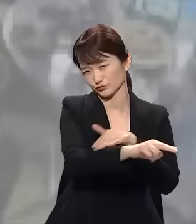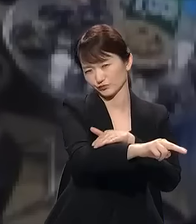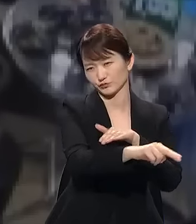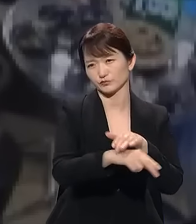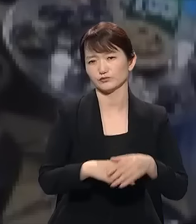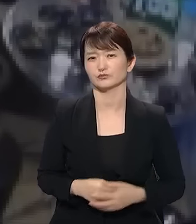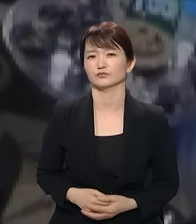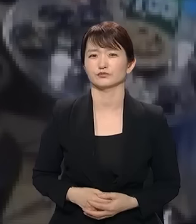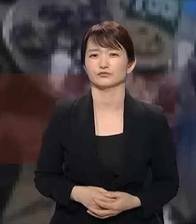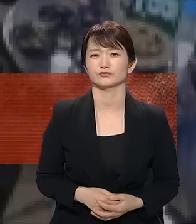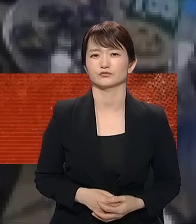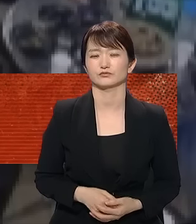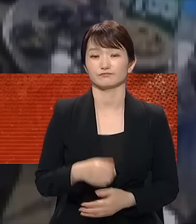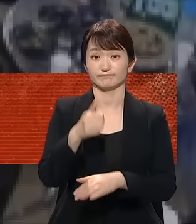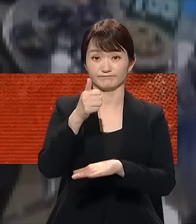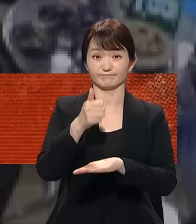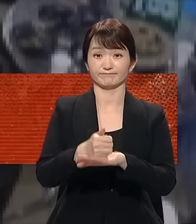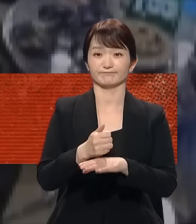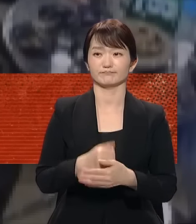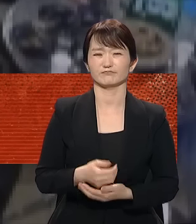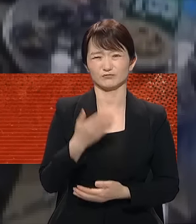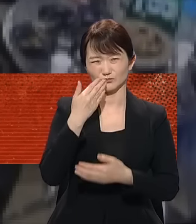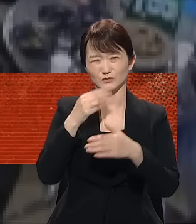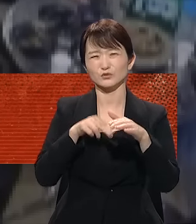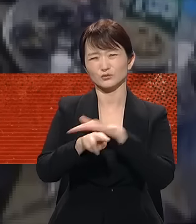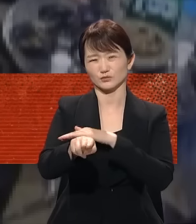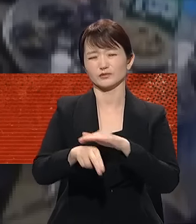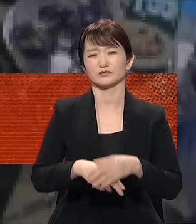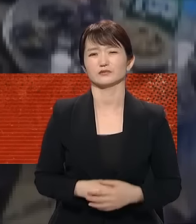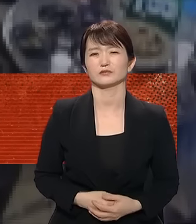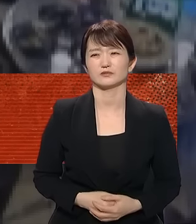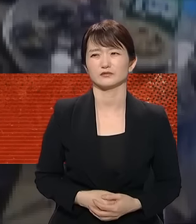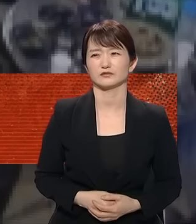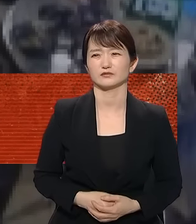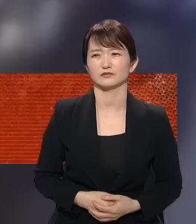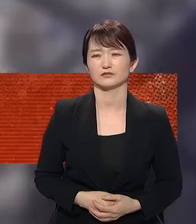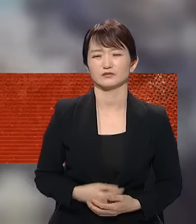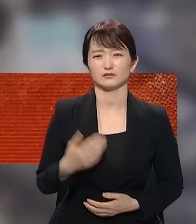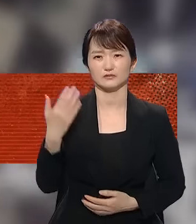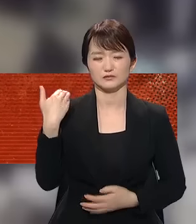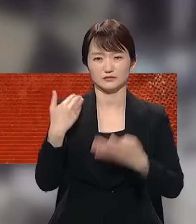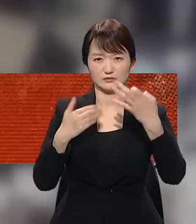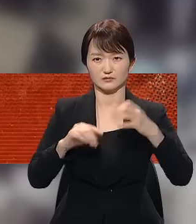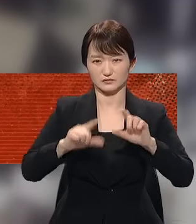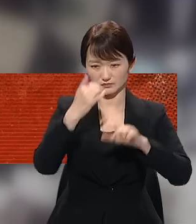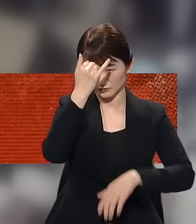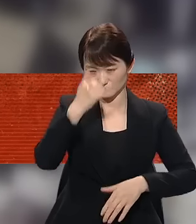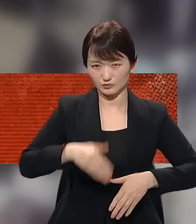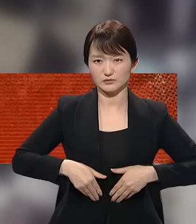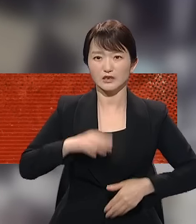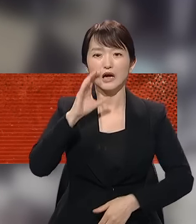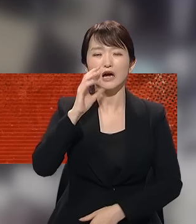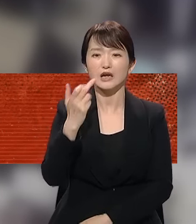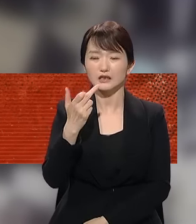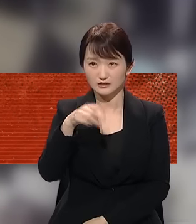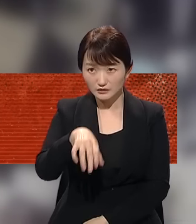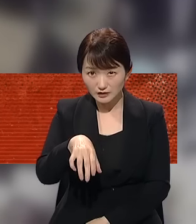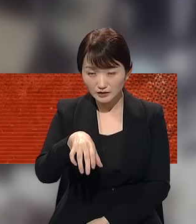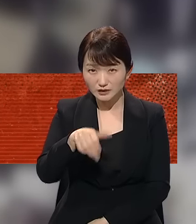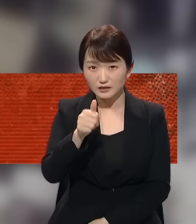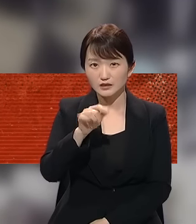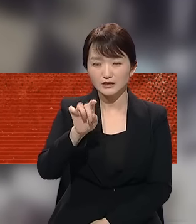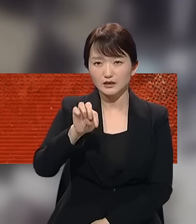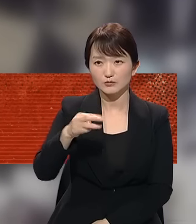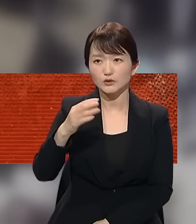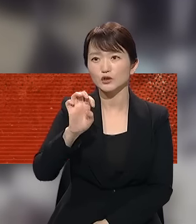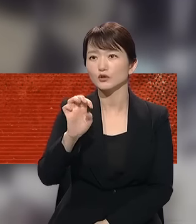오 교수님, 그러니까 결론은 말이죠, 먹튀예요. 그렇습니다. 저게 이제 지난 14일에 충남 아산에 있는 해물